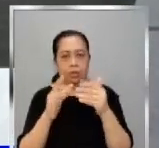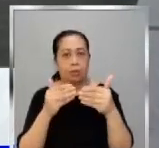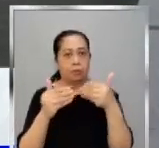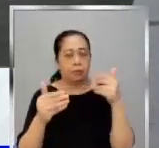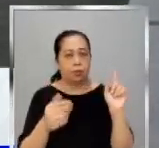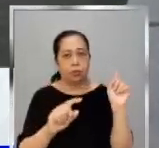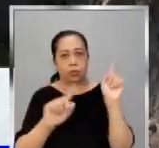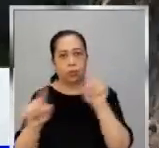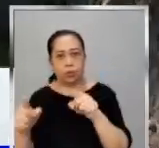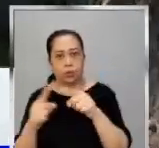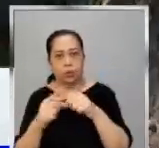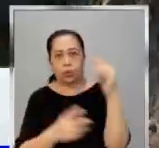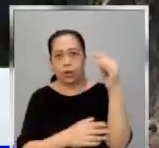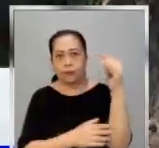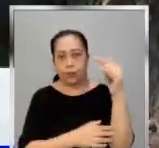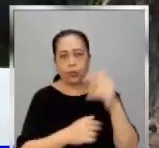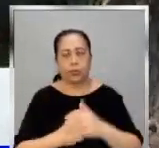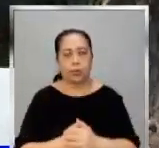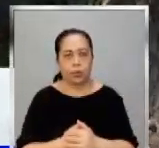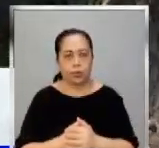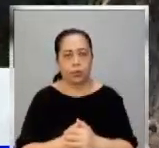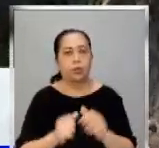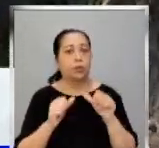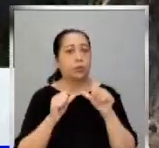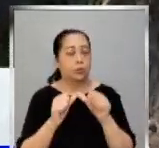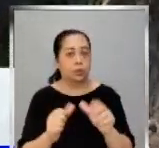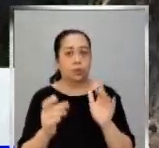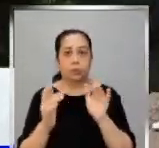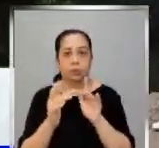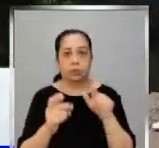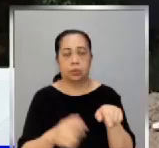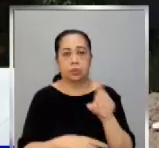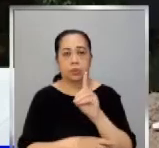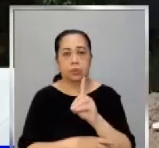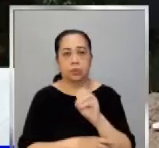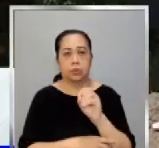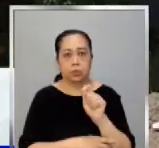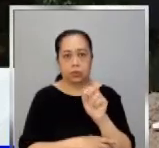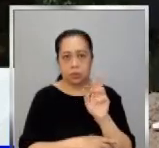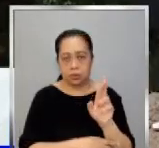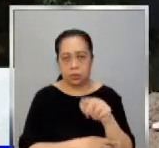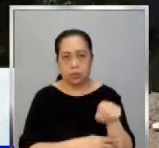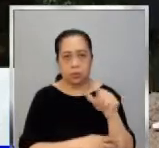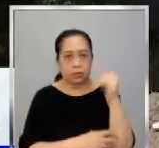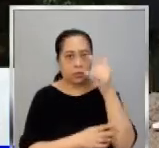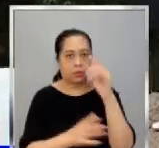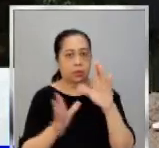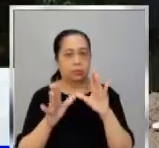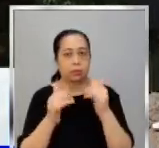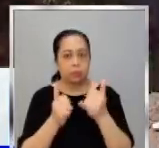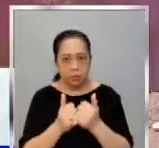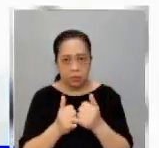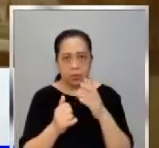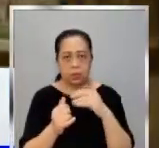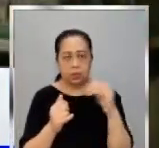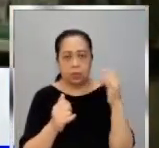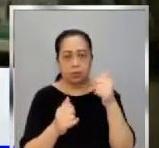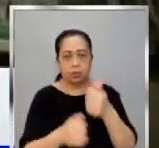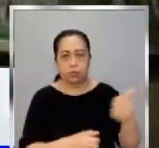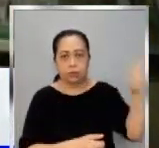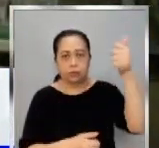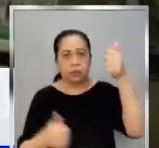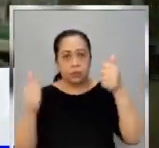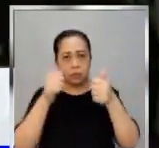sa paliparan. Patuloy rin nakikipag-ugnayan ng Department of Transportation sa airline companies at airport officials para